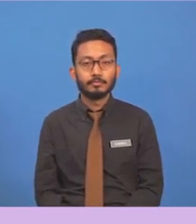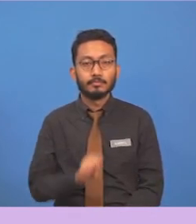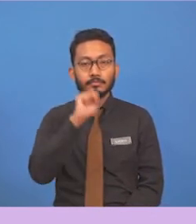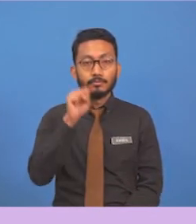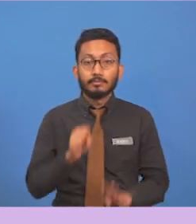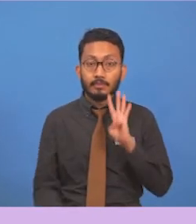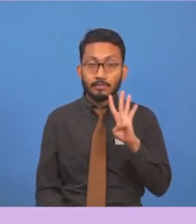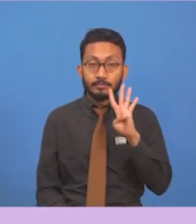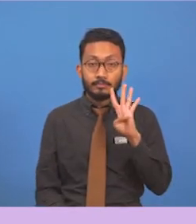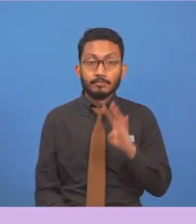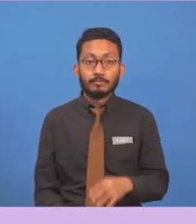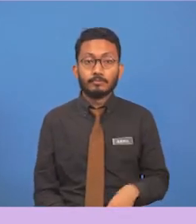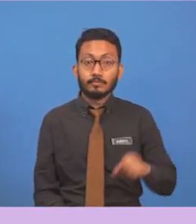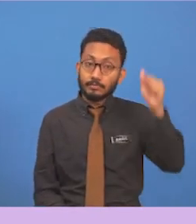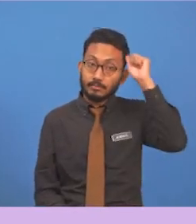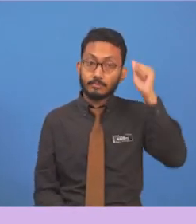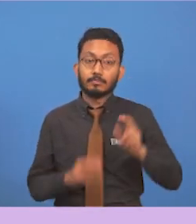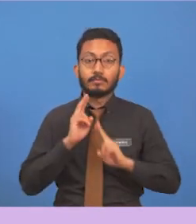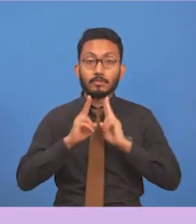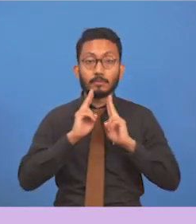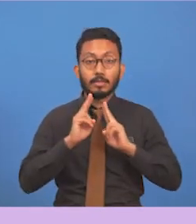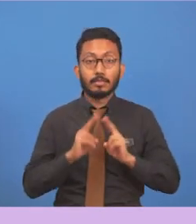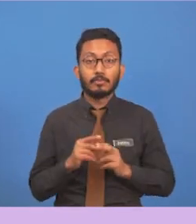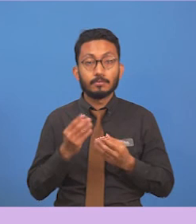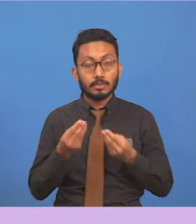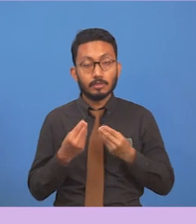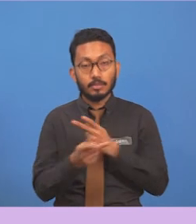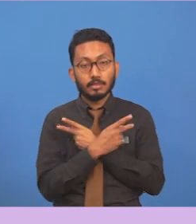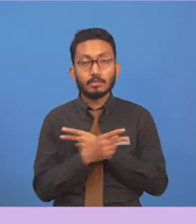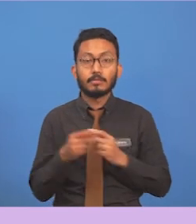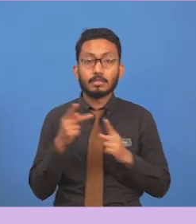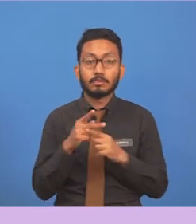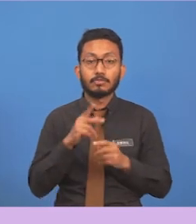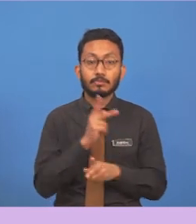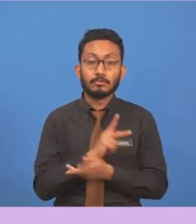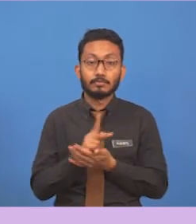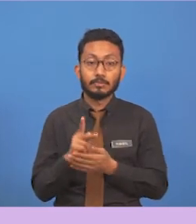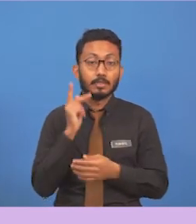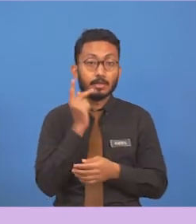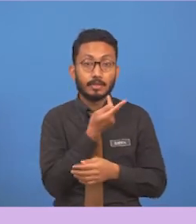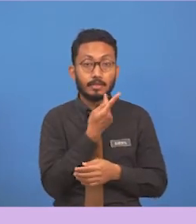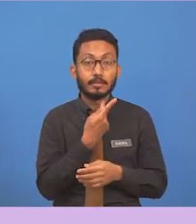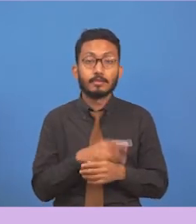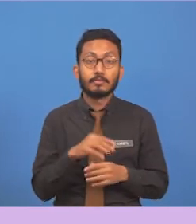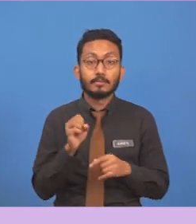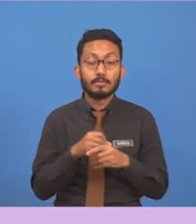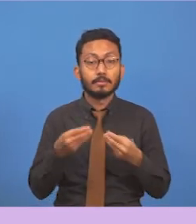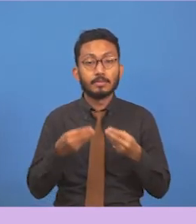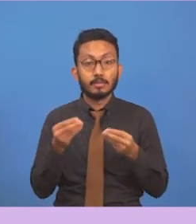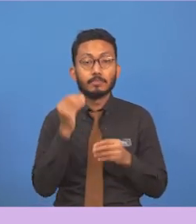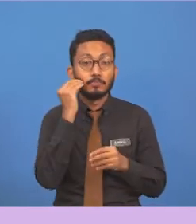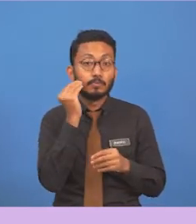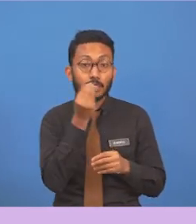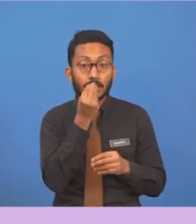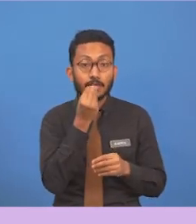Siwa mengucapkan terima kasih kepada pekerja queenthine yang memberikan makanan pada kasih bak